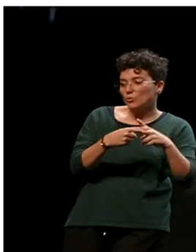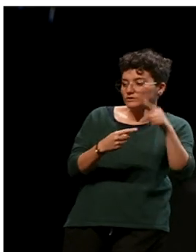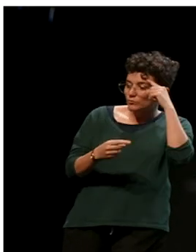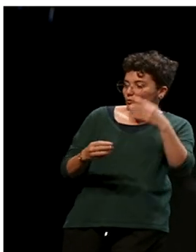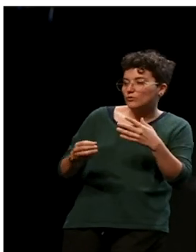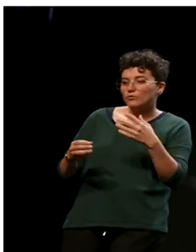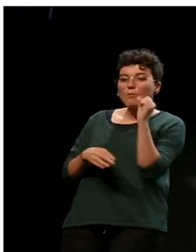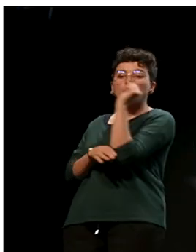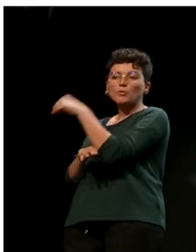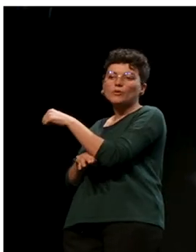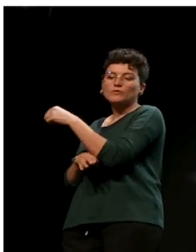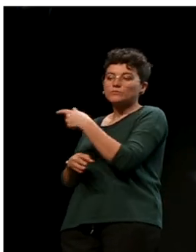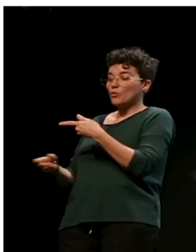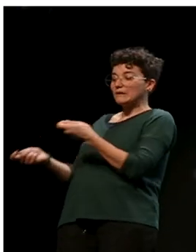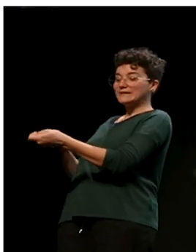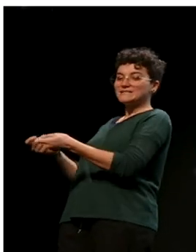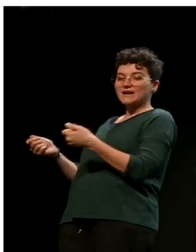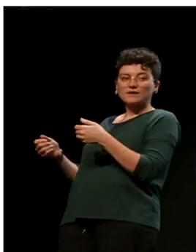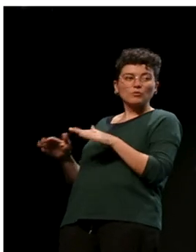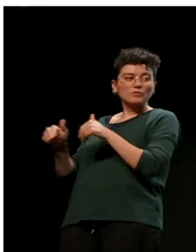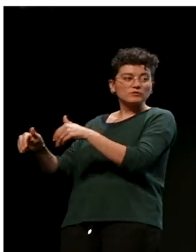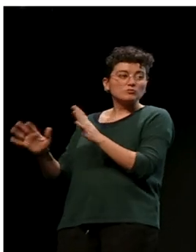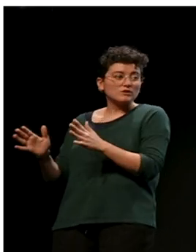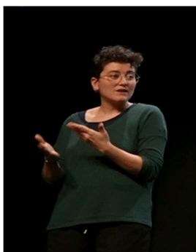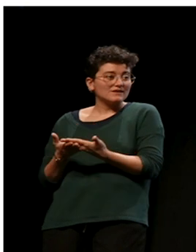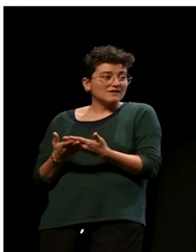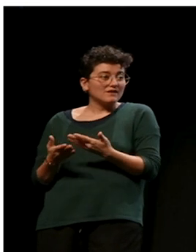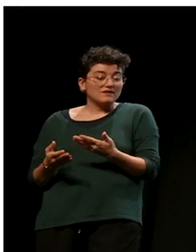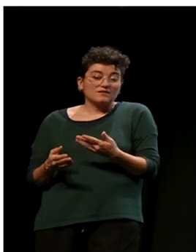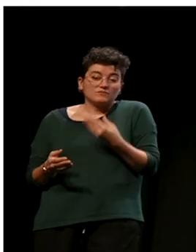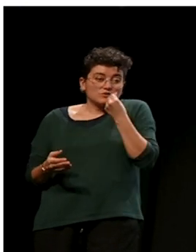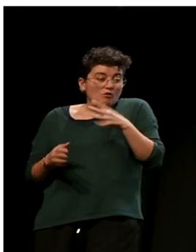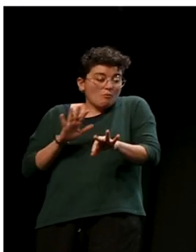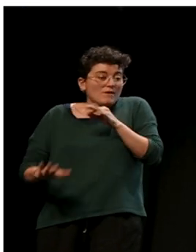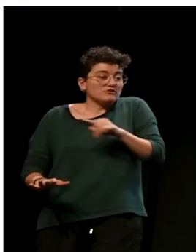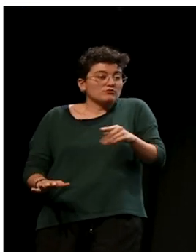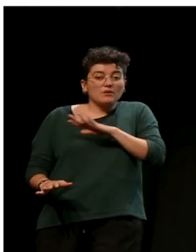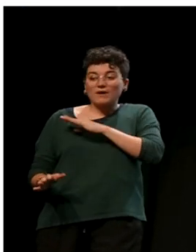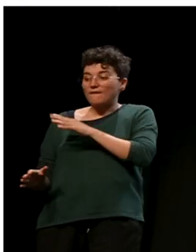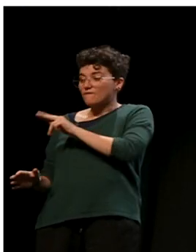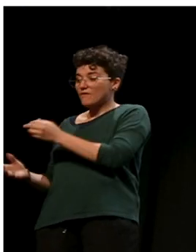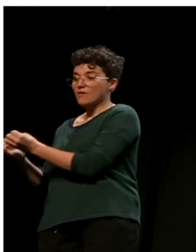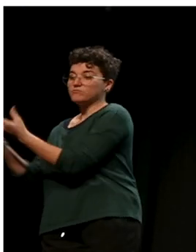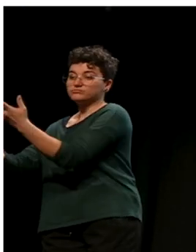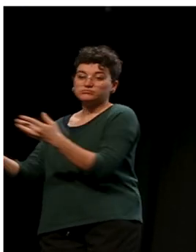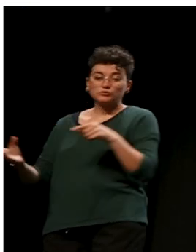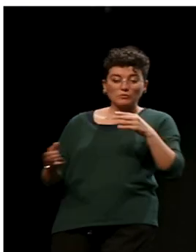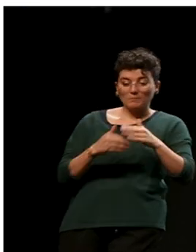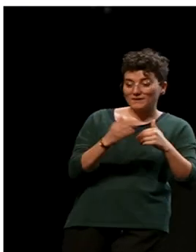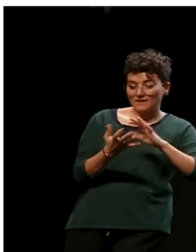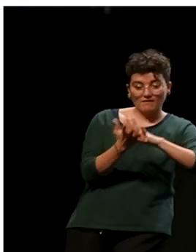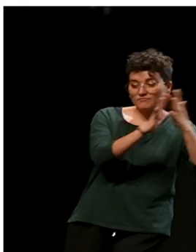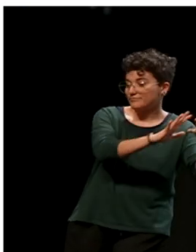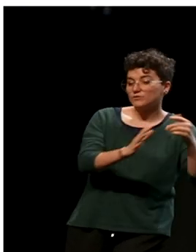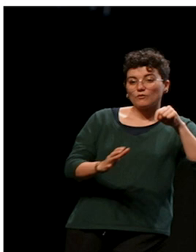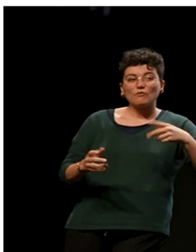fait. Je sais pas trop ce que vous en pensez, mais malheureusement, vous n'avez pas le choix. Ça évolue comme ça. Votre métier va être amené à évoluer, en fait. C'est déjà ce qu'on disait tout à